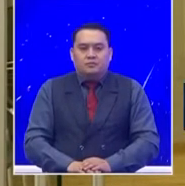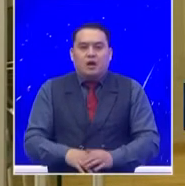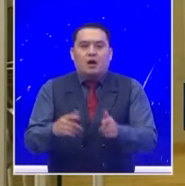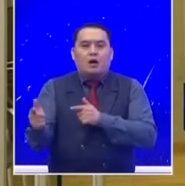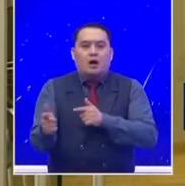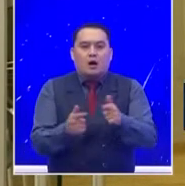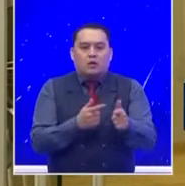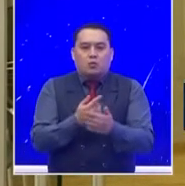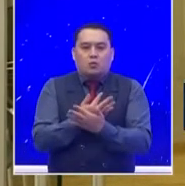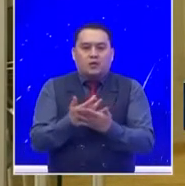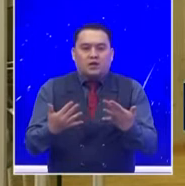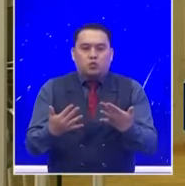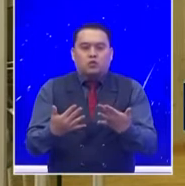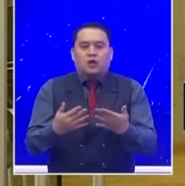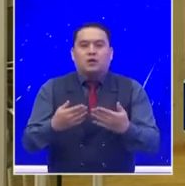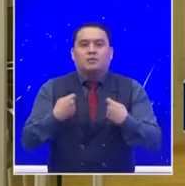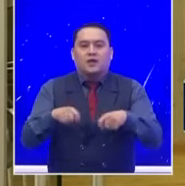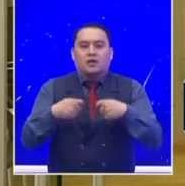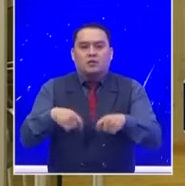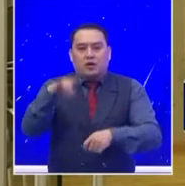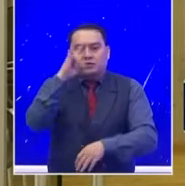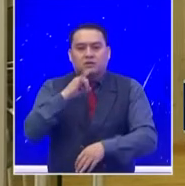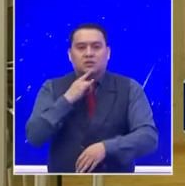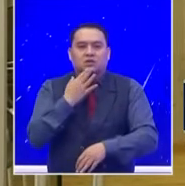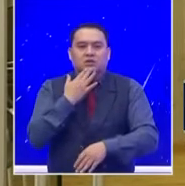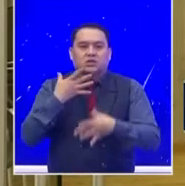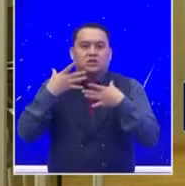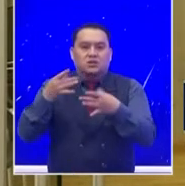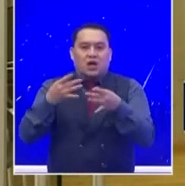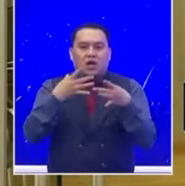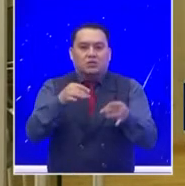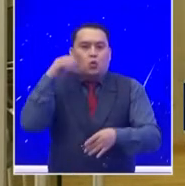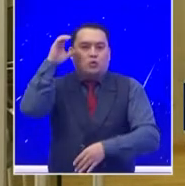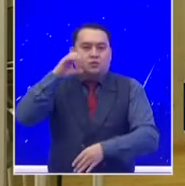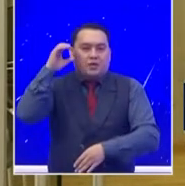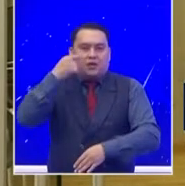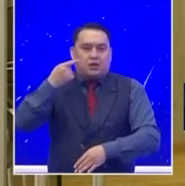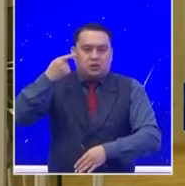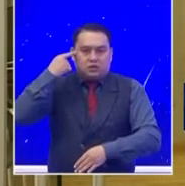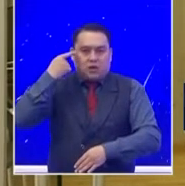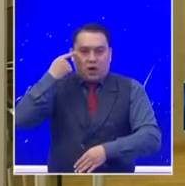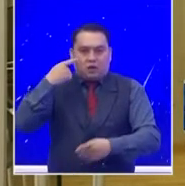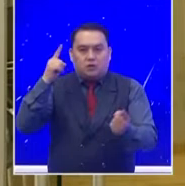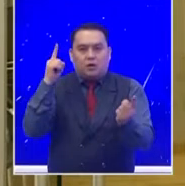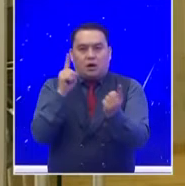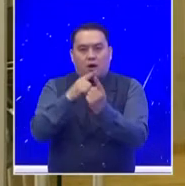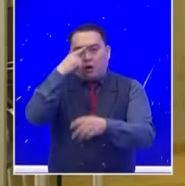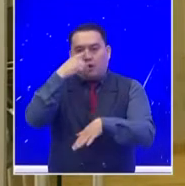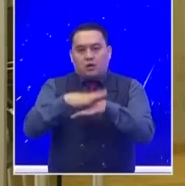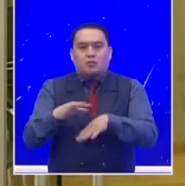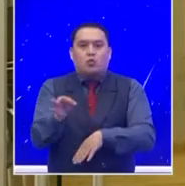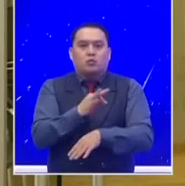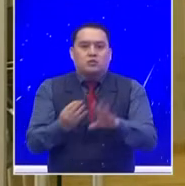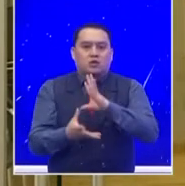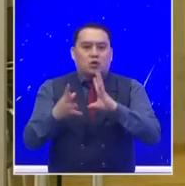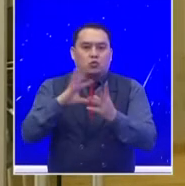Готовая продукция будет предоставлена на рынке страны, а также экспортироваться в соседние Узбекистан и Кыргызстан. Встреча с акимом области оказалась